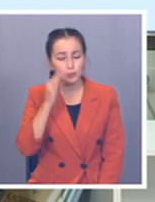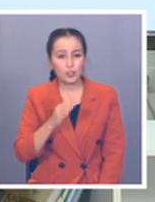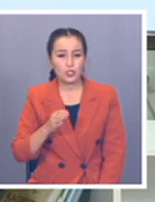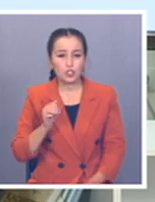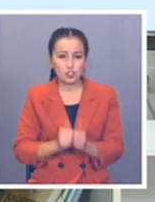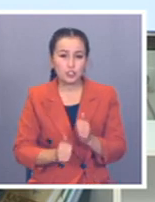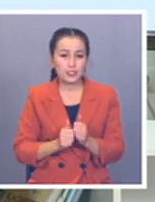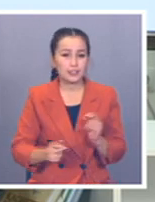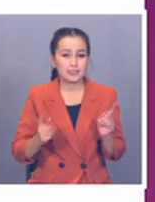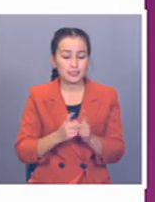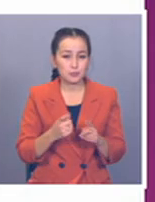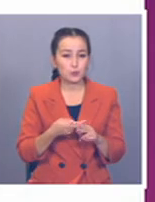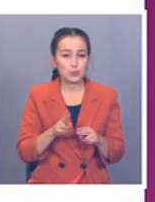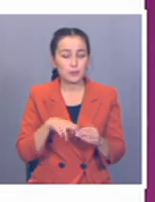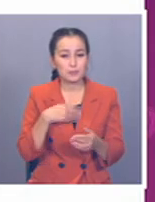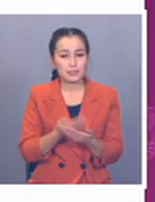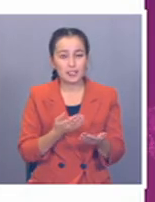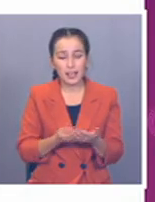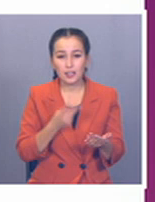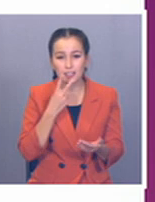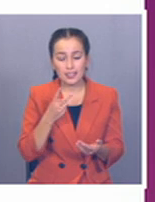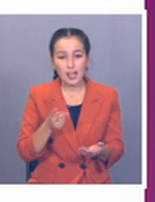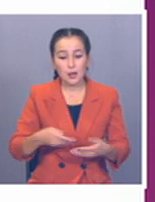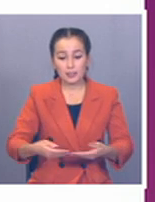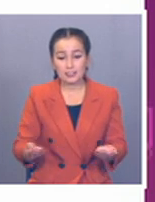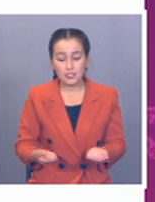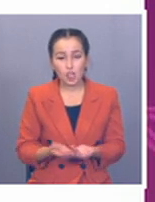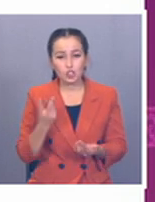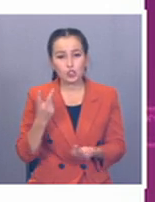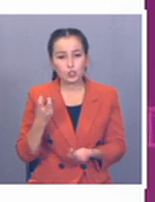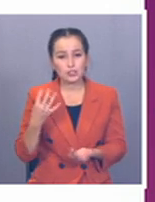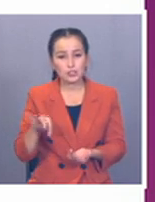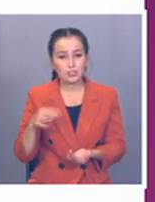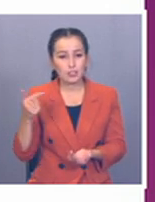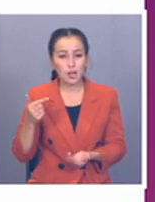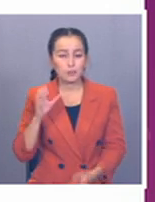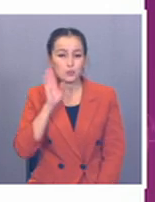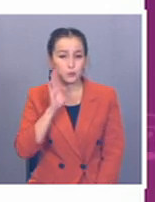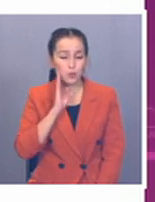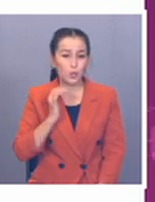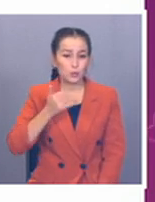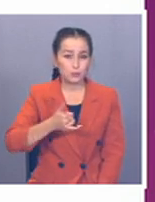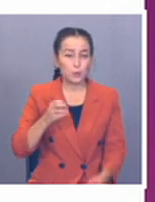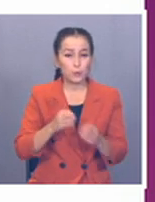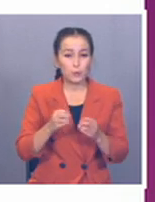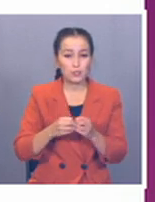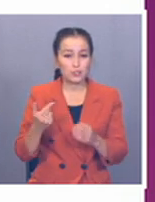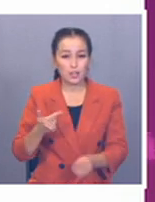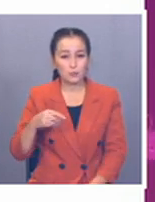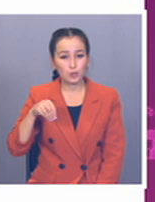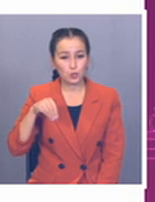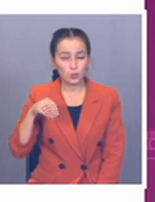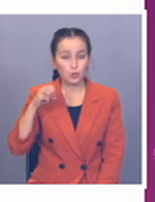мынандай мысал қарастырайық. Мысалы, ыдысқа 240 грамм су құйып, оған 10 грамм тұз қосып,